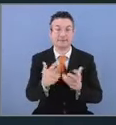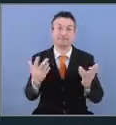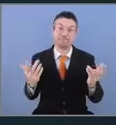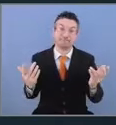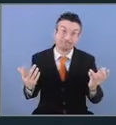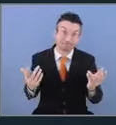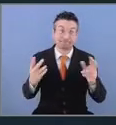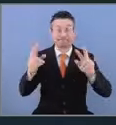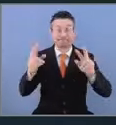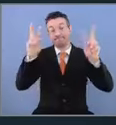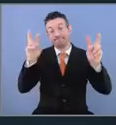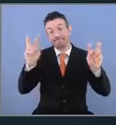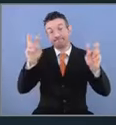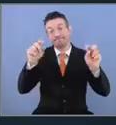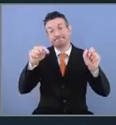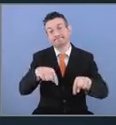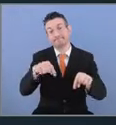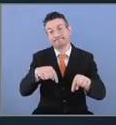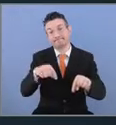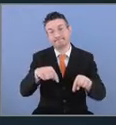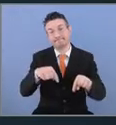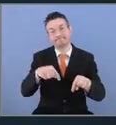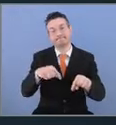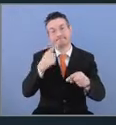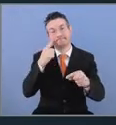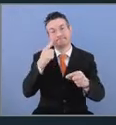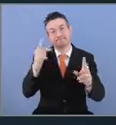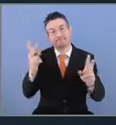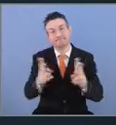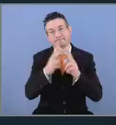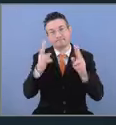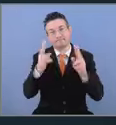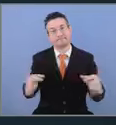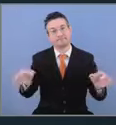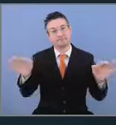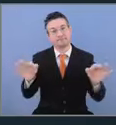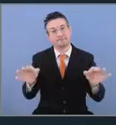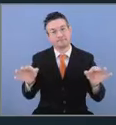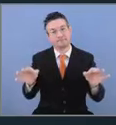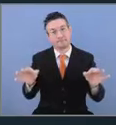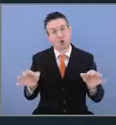questo anche di questo incontro. Molte produzioni agricole regionali anche